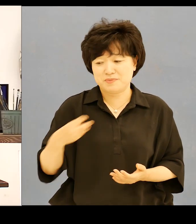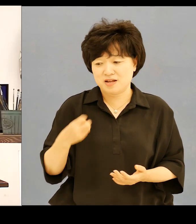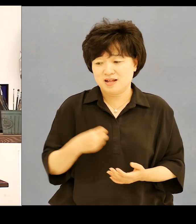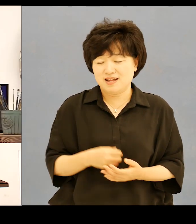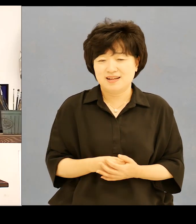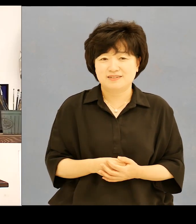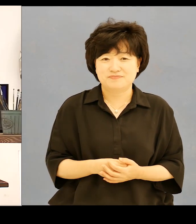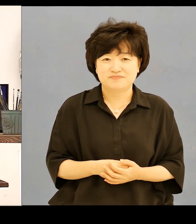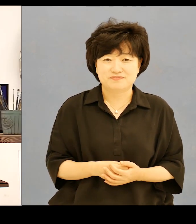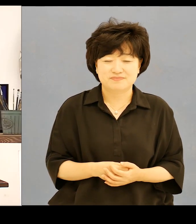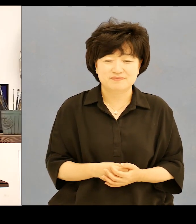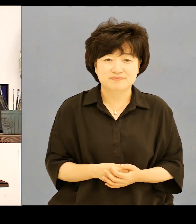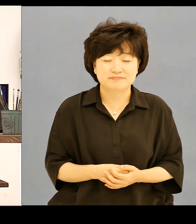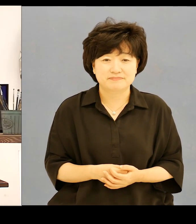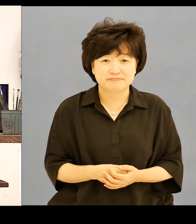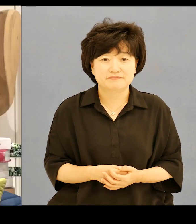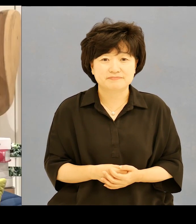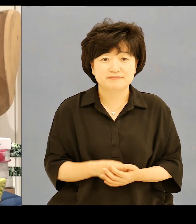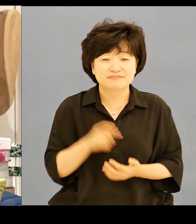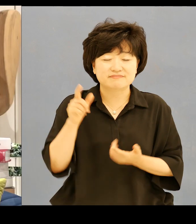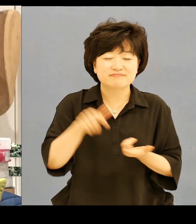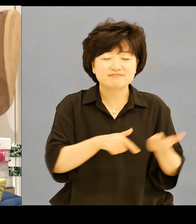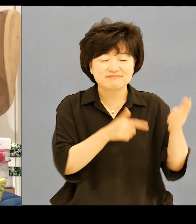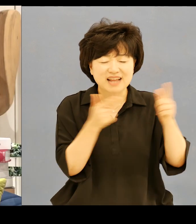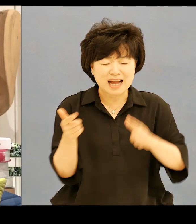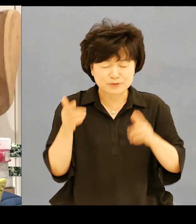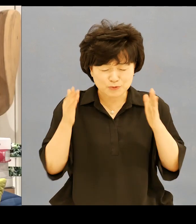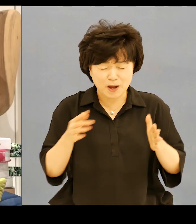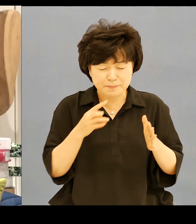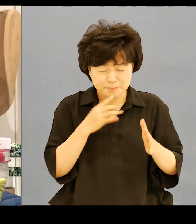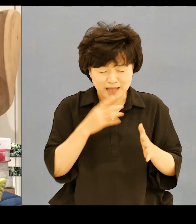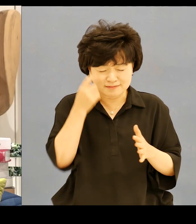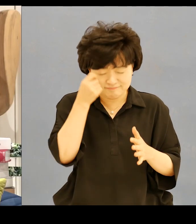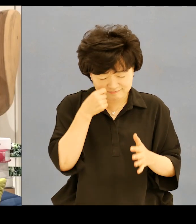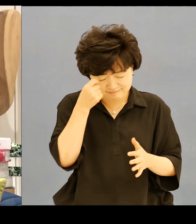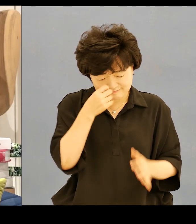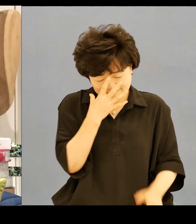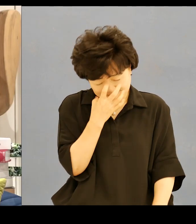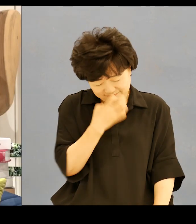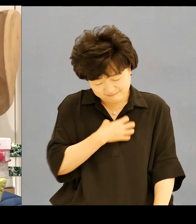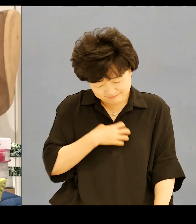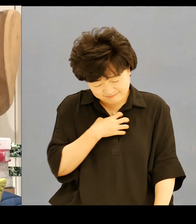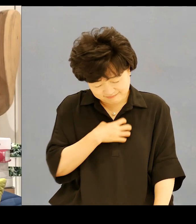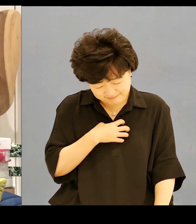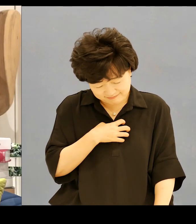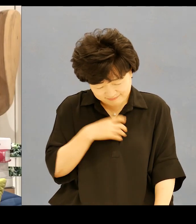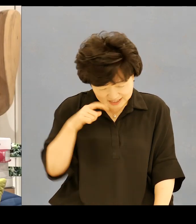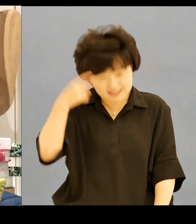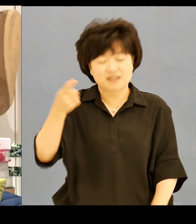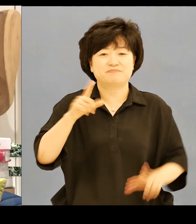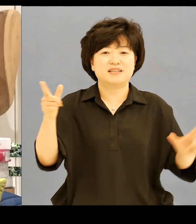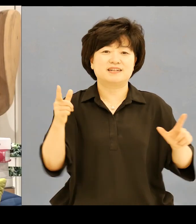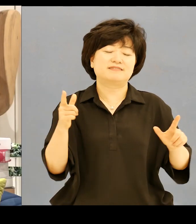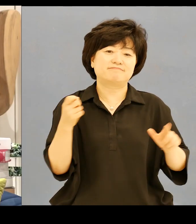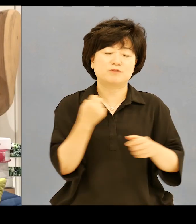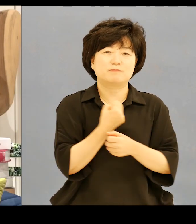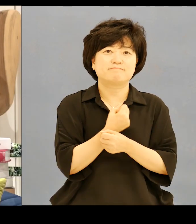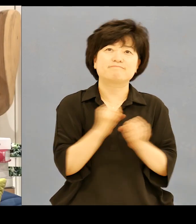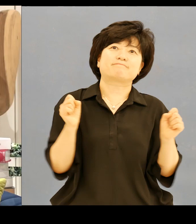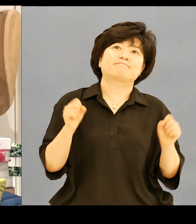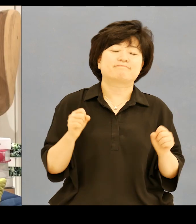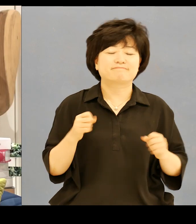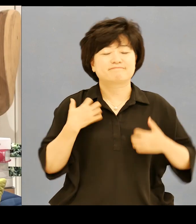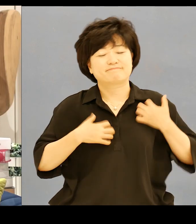제가 딱 하루 동안 그랬던 것 같아요. 이제 어차피 저는